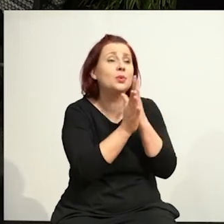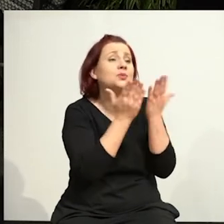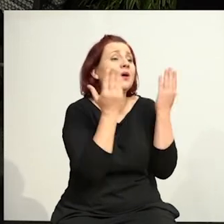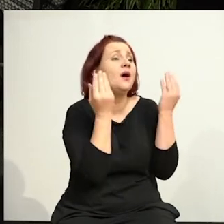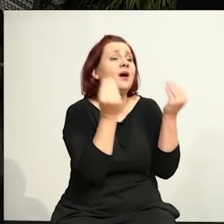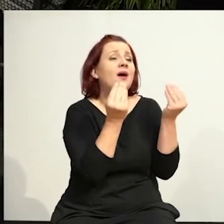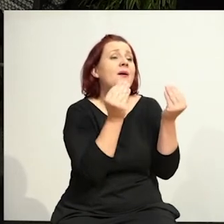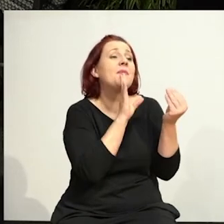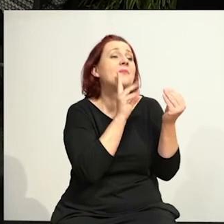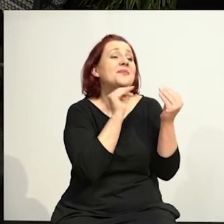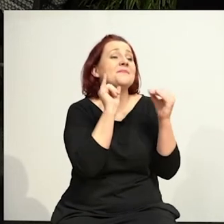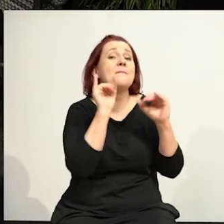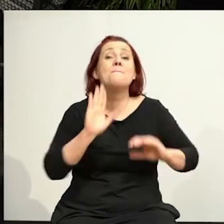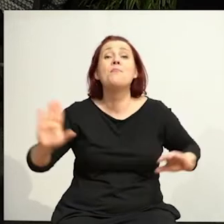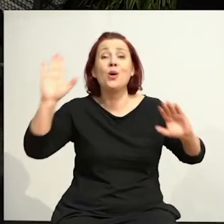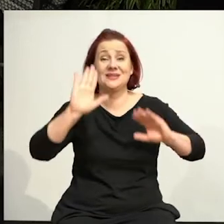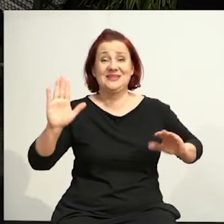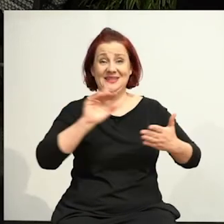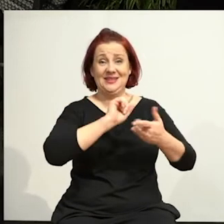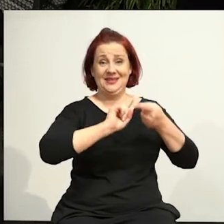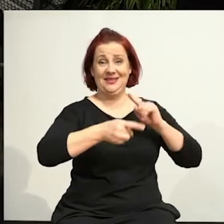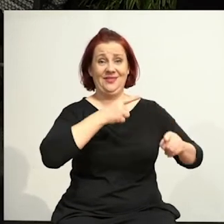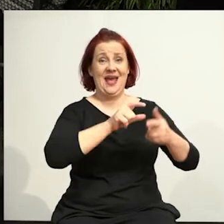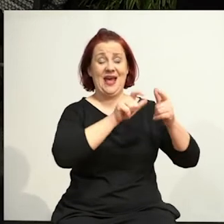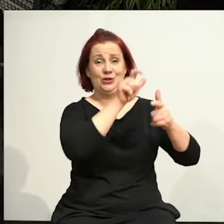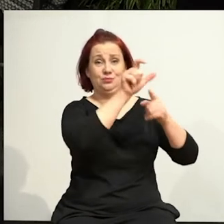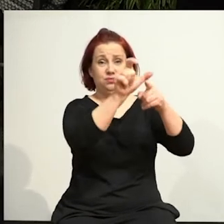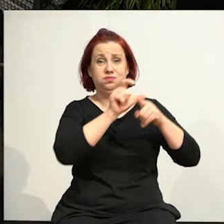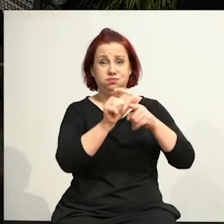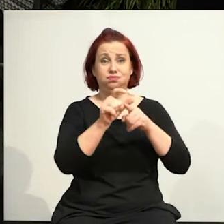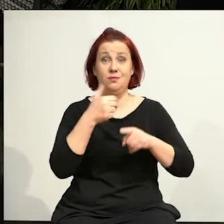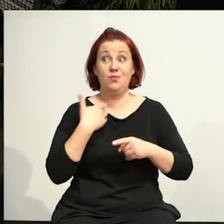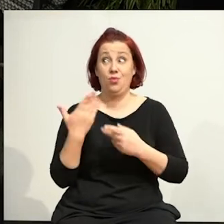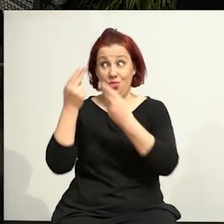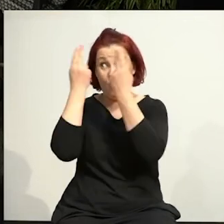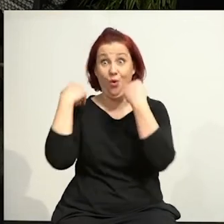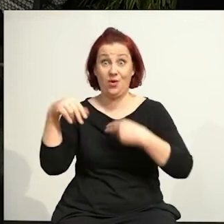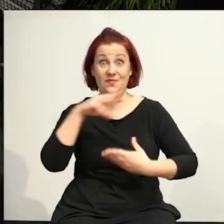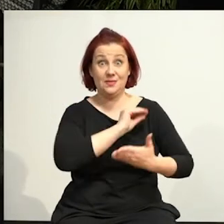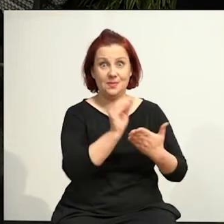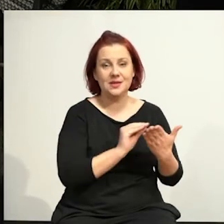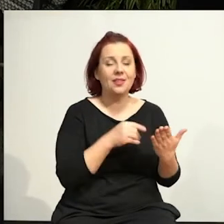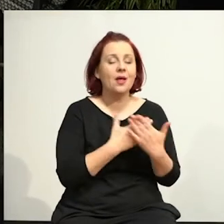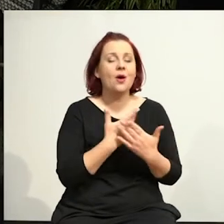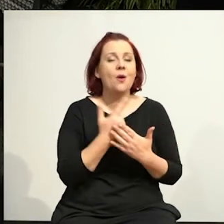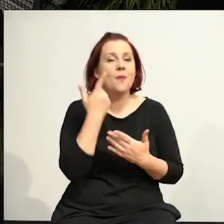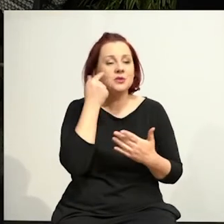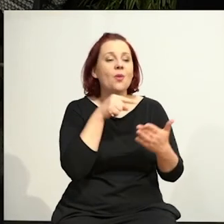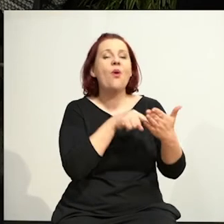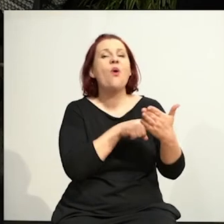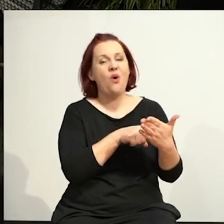powiedziałbym wręcz boską, prawda? I pomyślałem sobie, że to jest coś, za czym powinienem